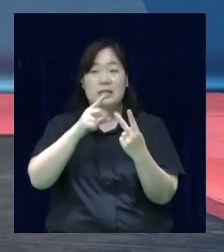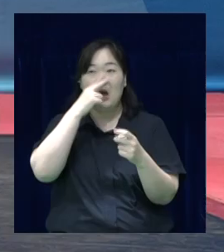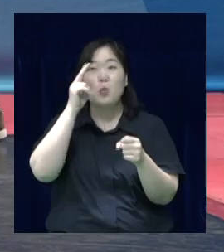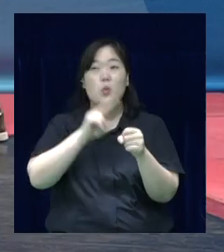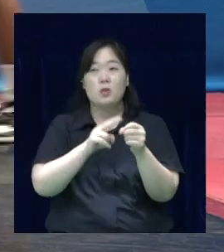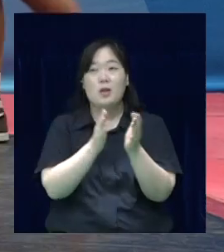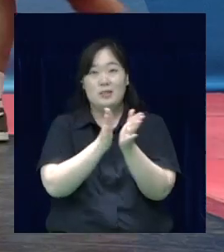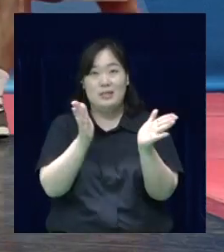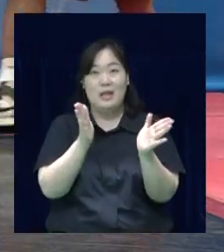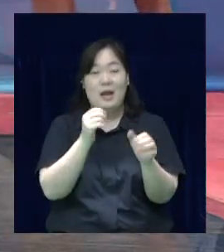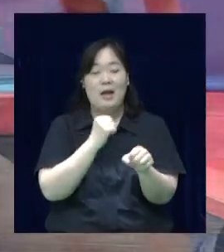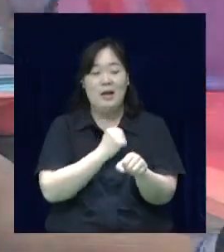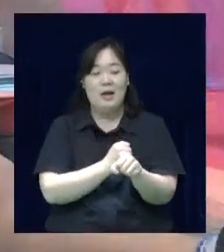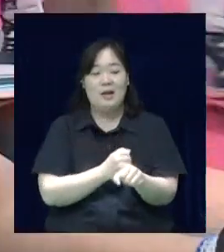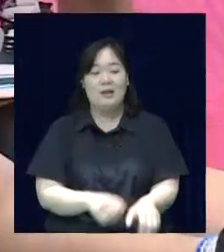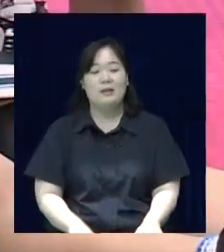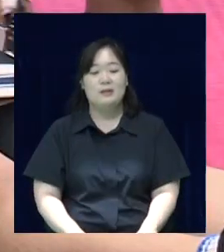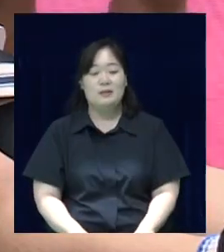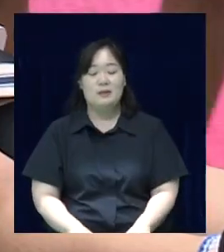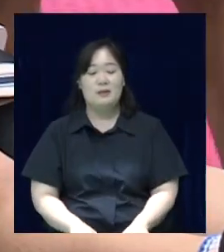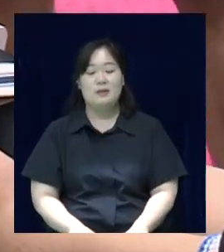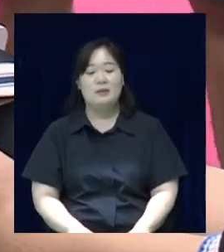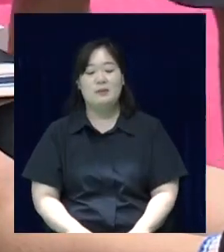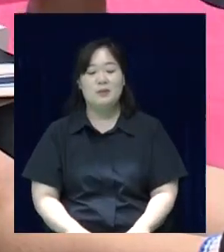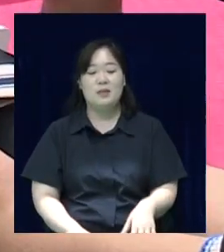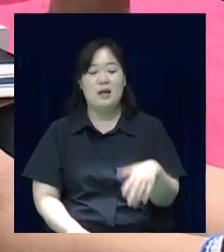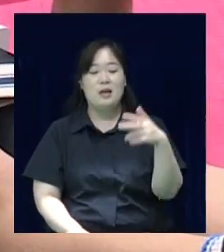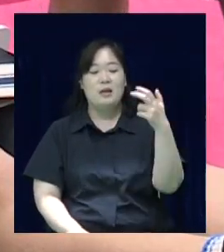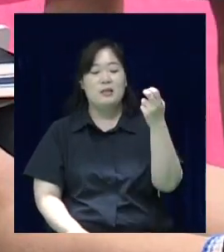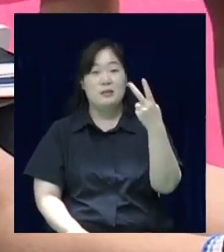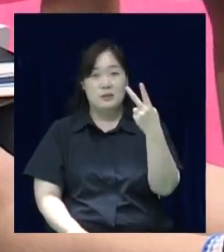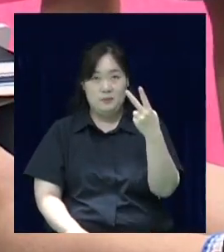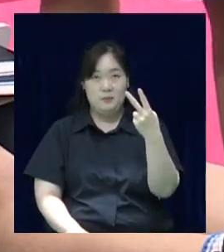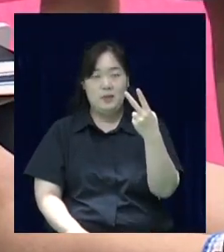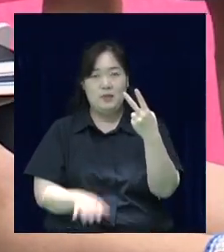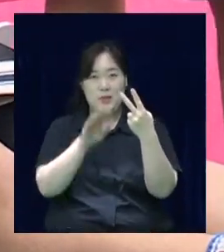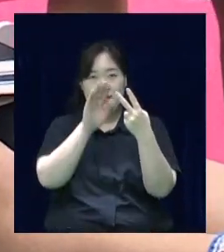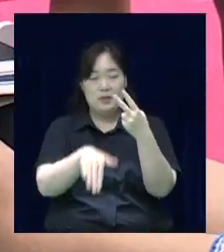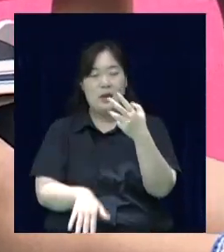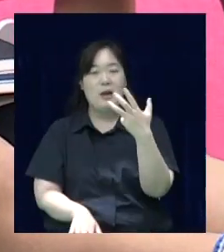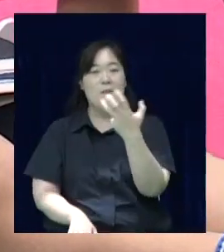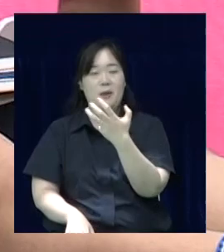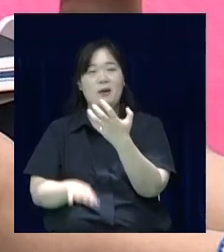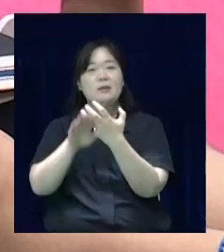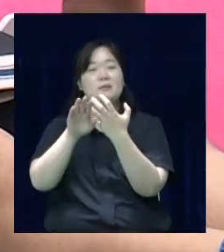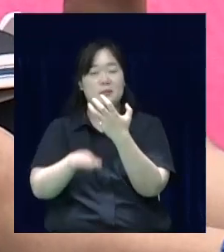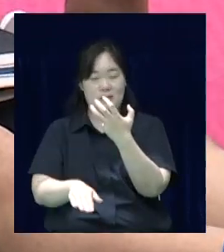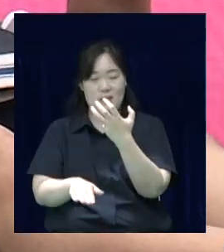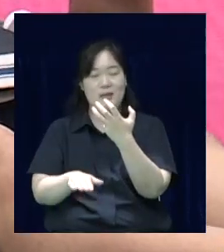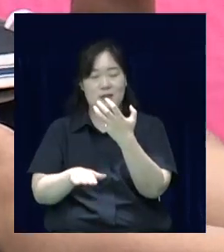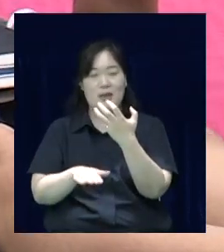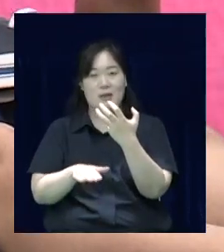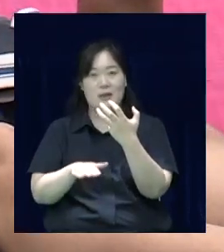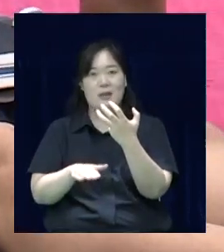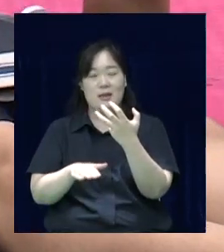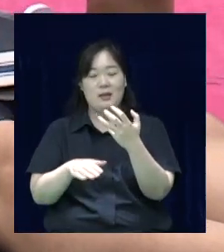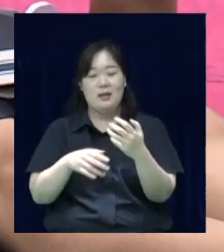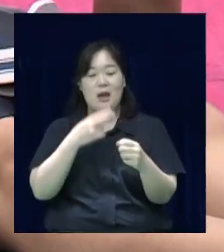넘어가고 있는 72kg 그리고 80kg 이하 체급의 남자 선수들입니다. 네. 파워리프팅 2차 시도. 네,